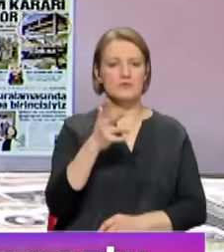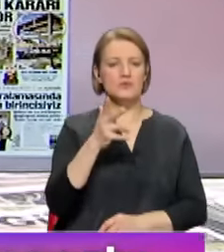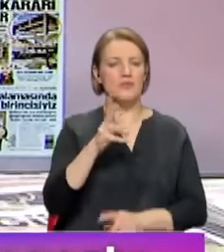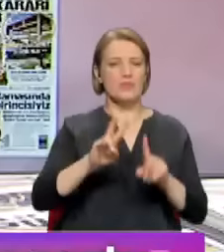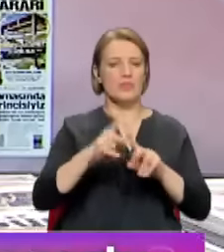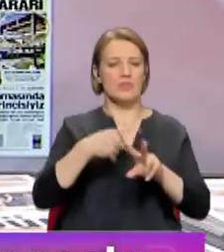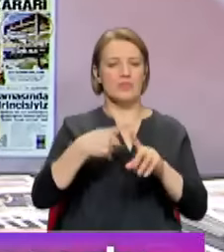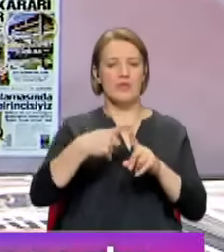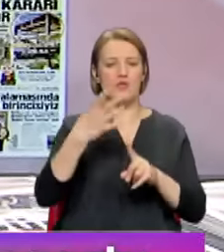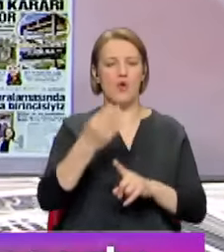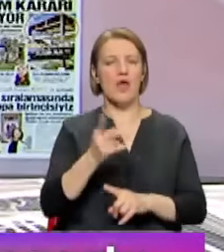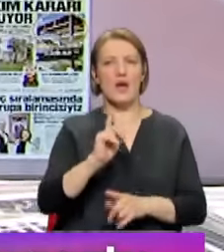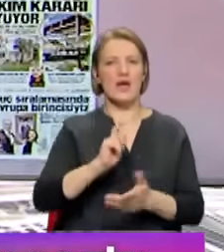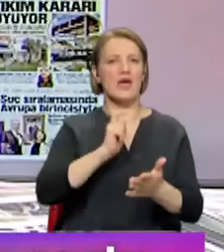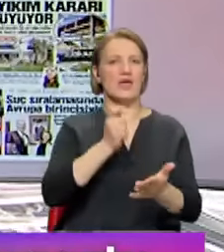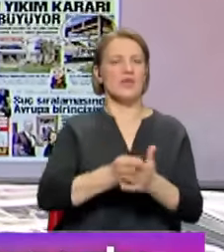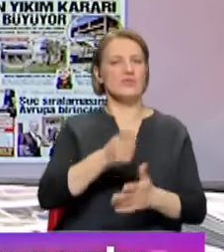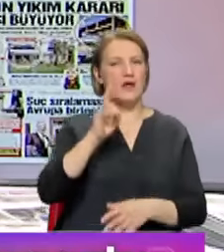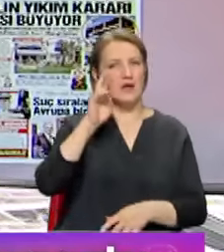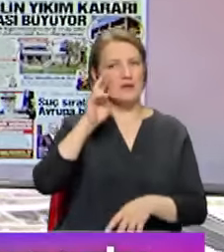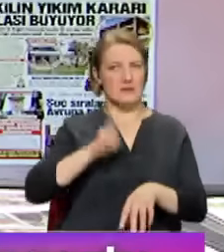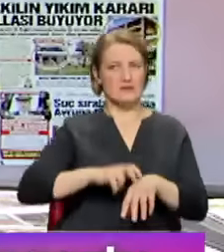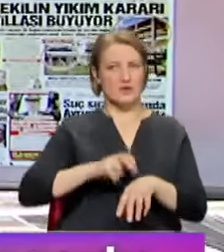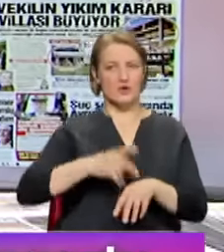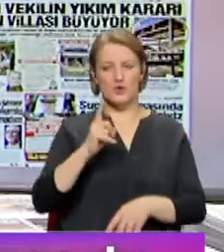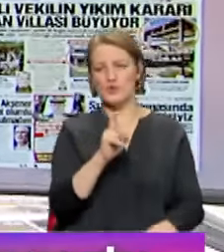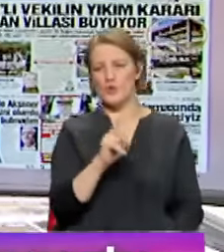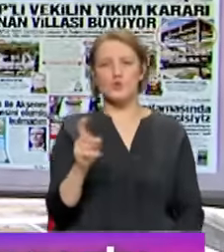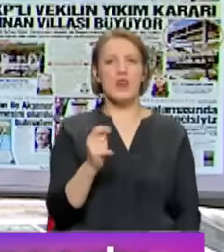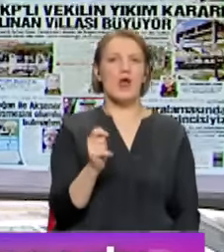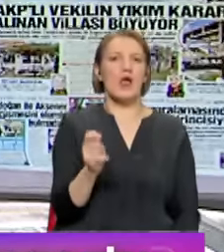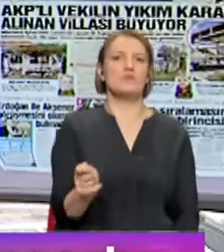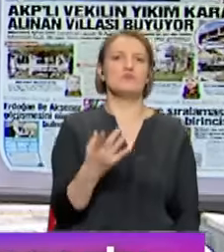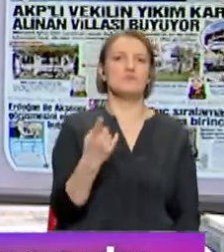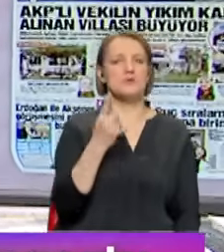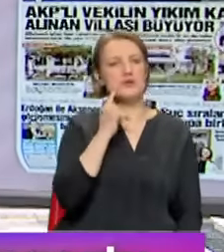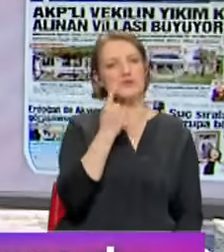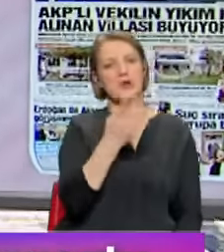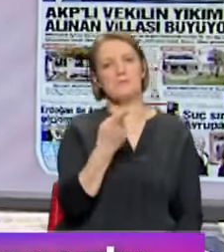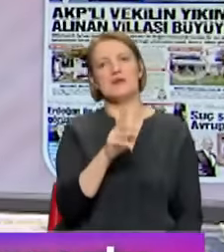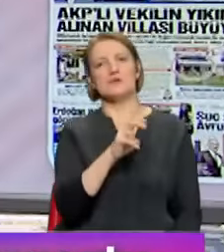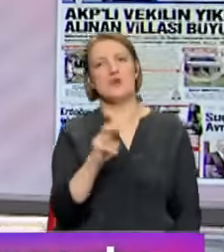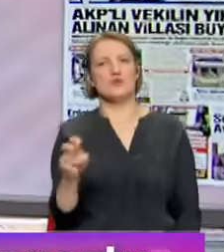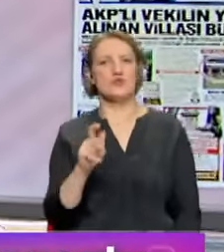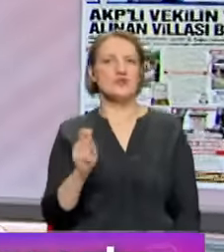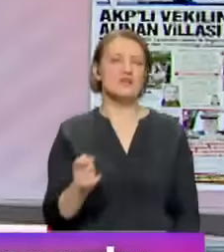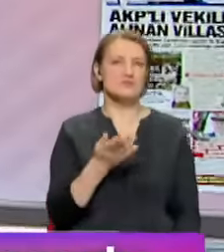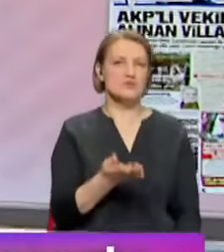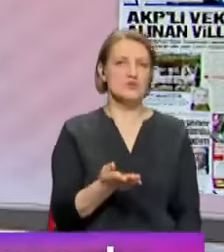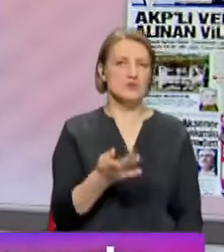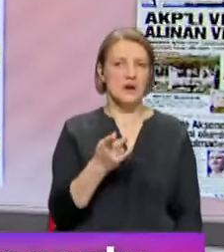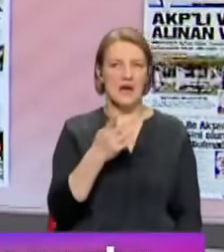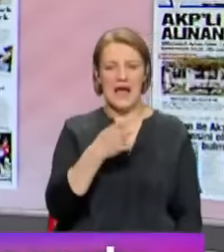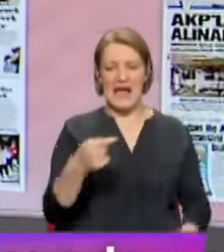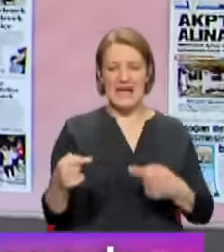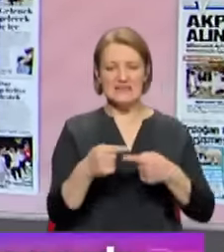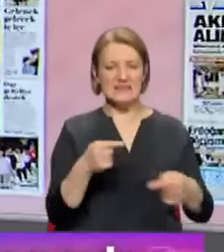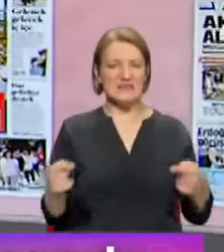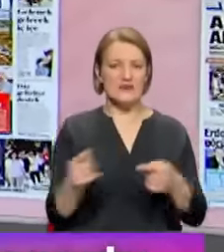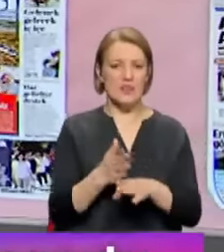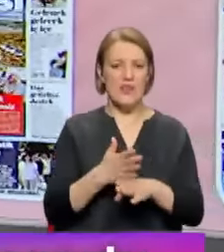olarak yatan izleyicilerimiz var, hatırlatıyorlar. Bir de mesela 900 lira yatmış birisine, birisine 1800 lira yatmış. Buradaki